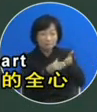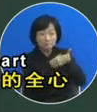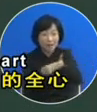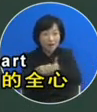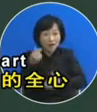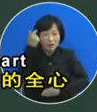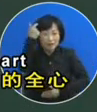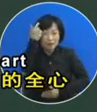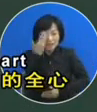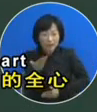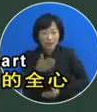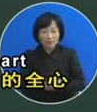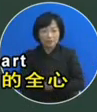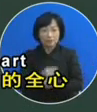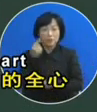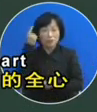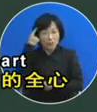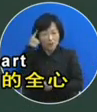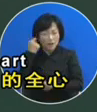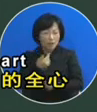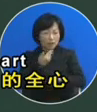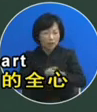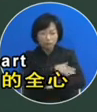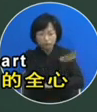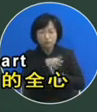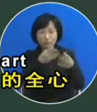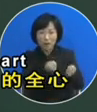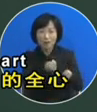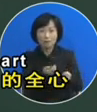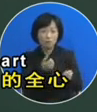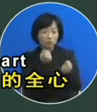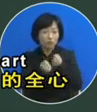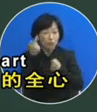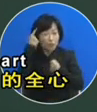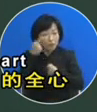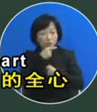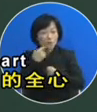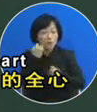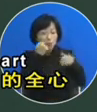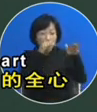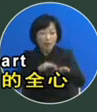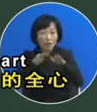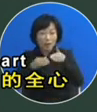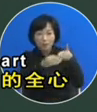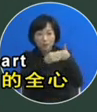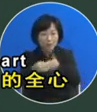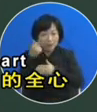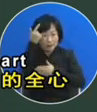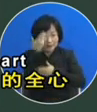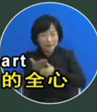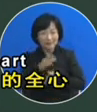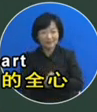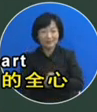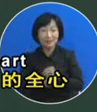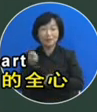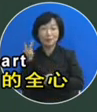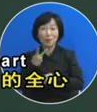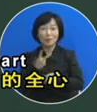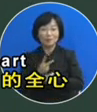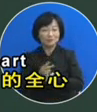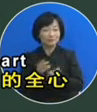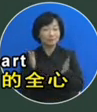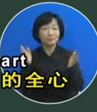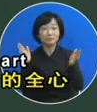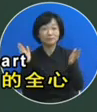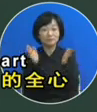길도 있는데 홍해로 인도하셨습니다. But there was a more direct path. Why did He lead them to the Red Sea? 그리고 바로 데리고 가면 되는데 하나님께서 이스라엘